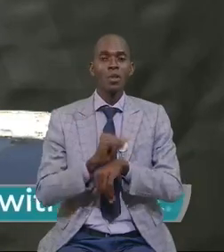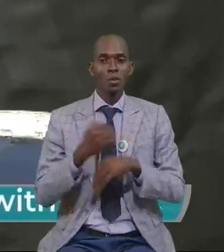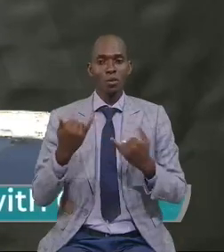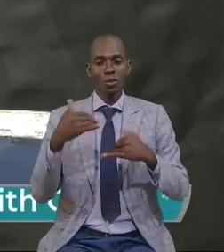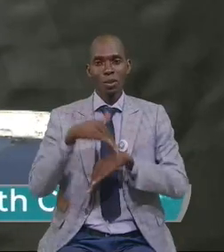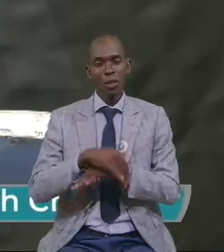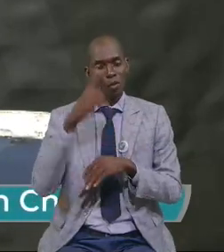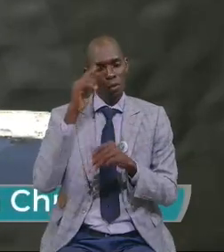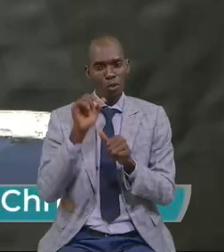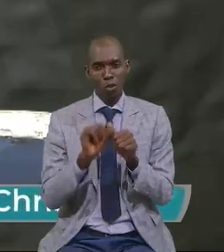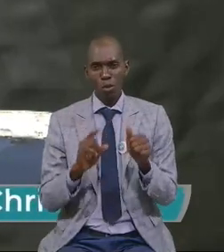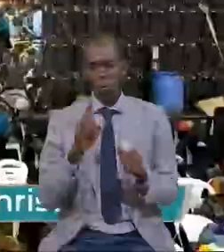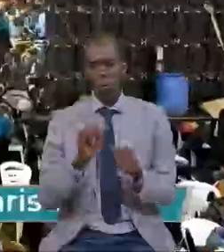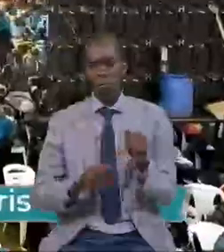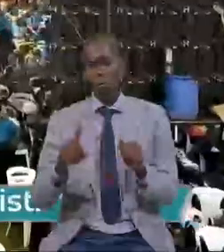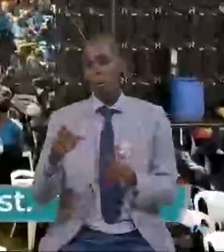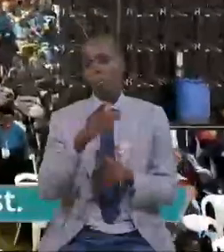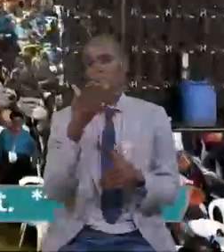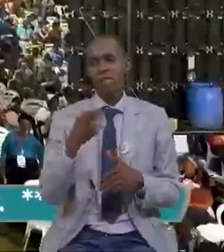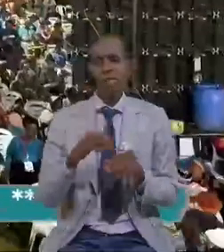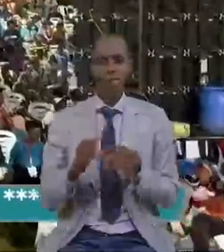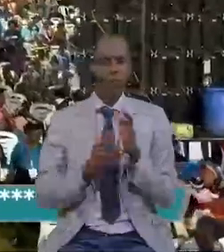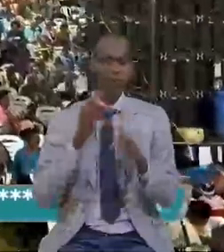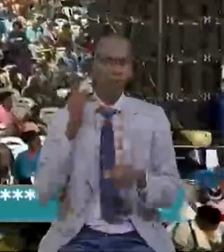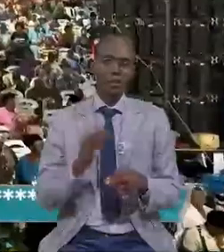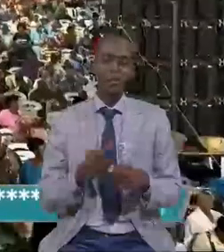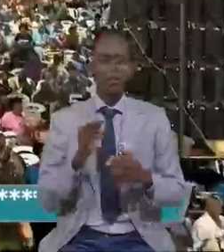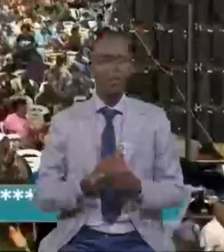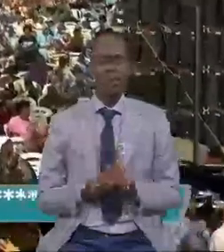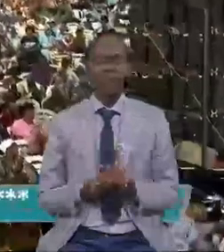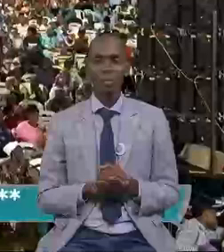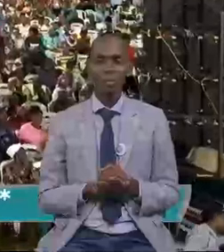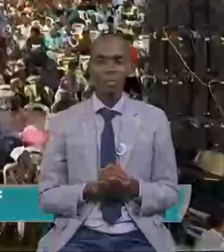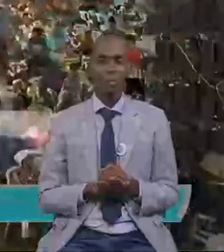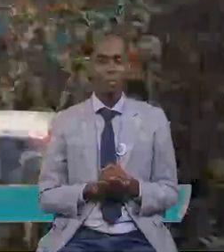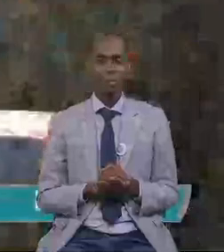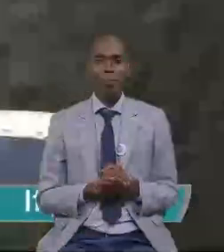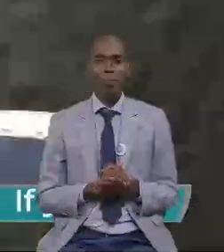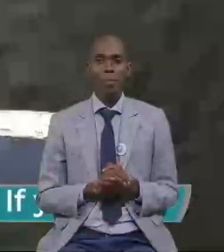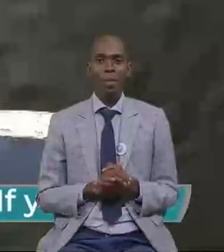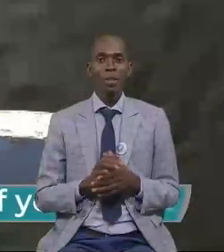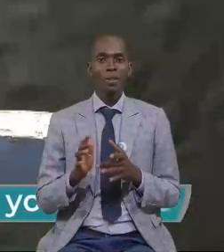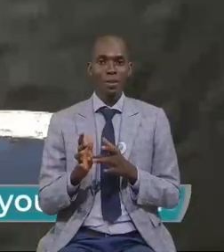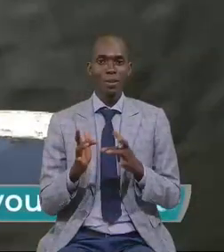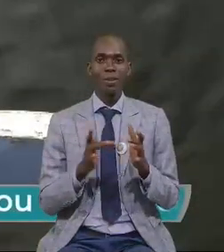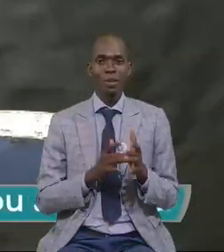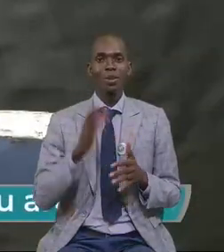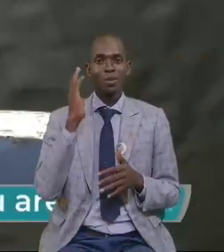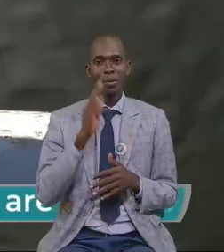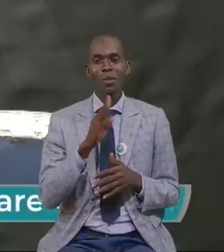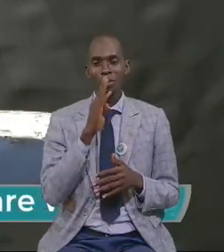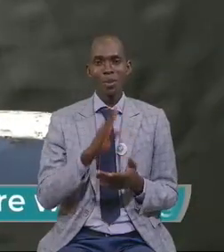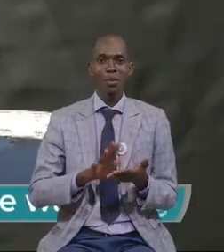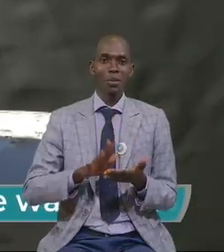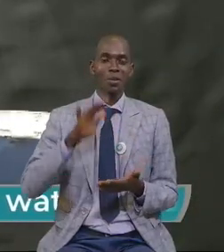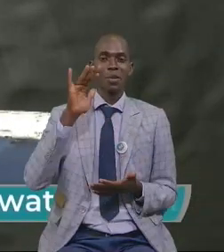soir, des miracles ce soir pour quelqu'un là-bas au nom de Jésus-Christ. Jésus sera glorifié. Que le Seigneur vous